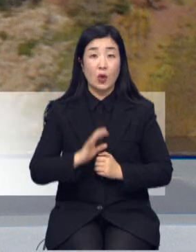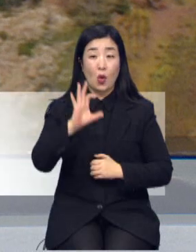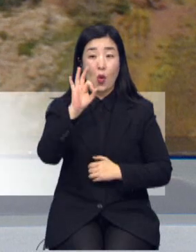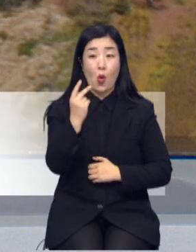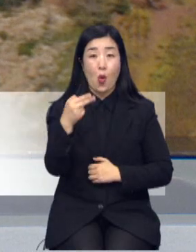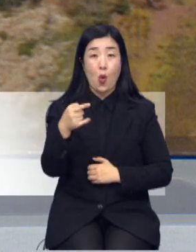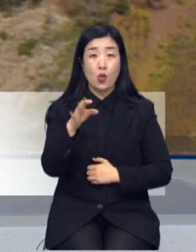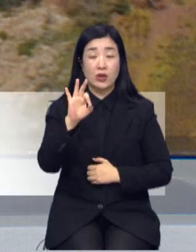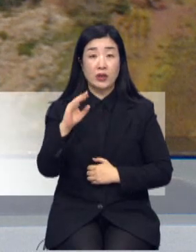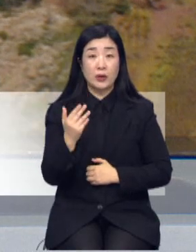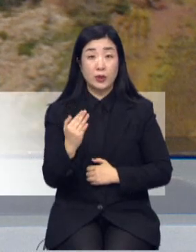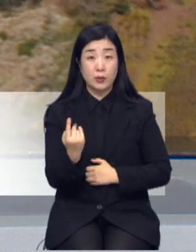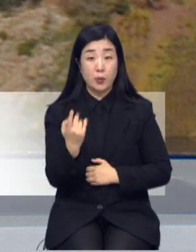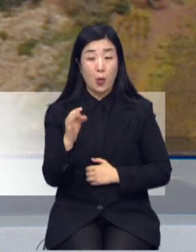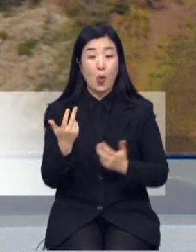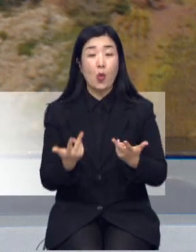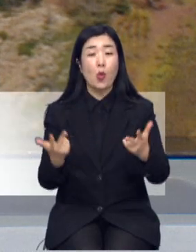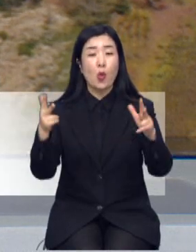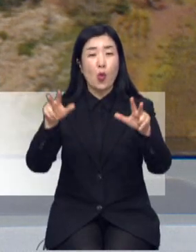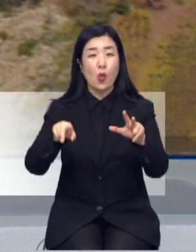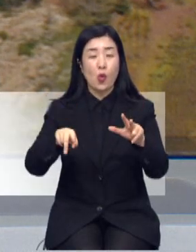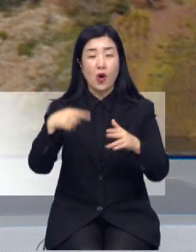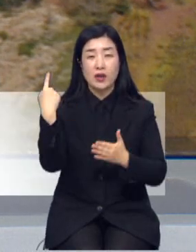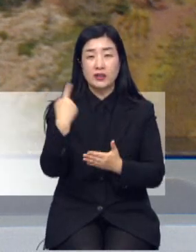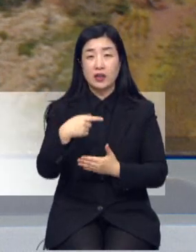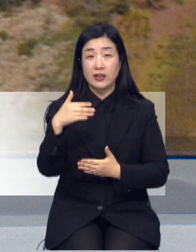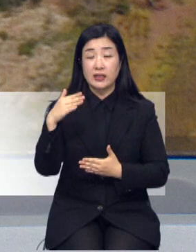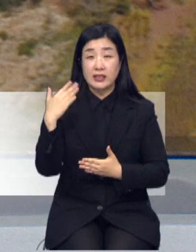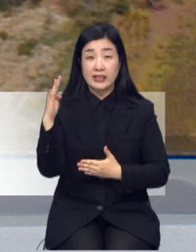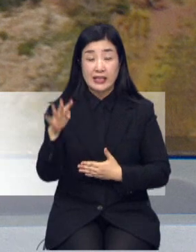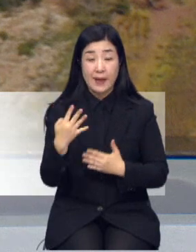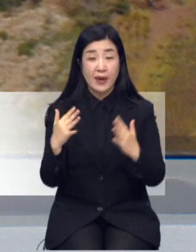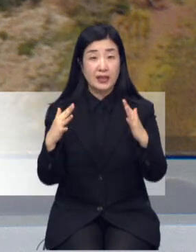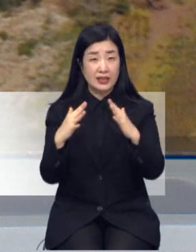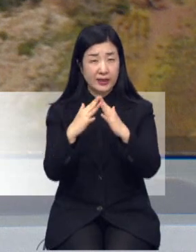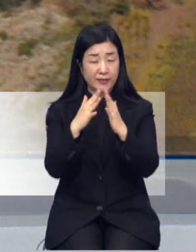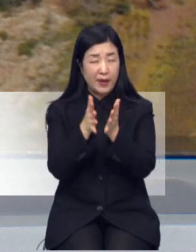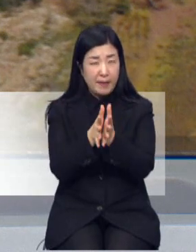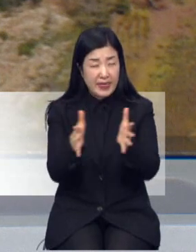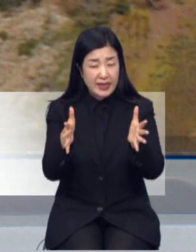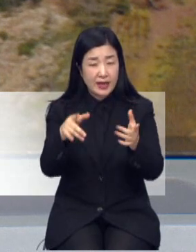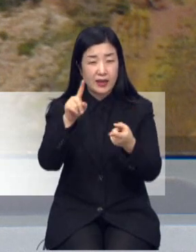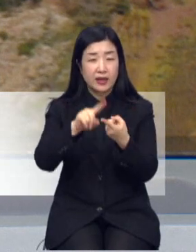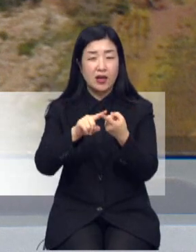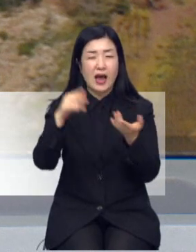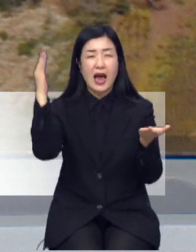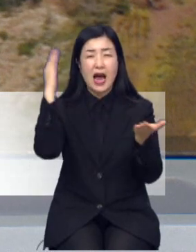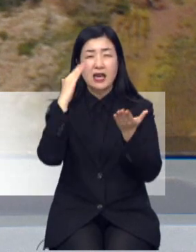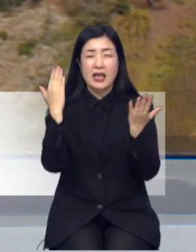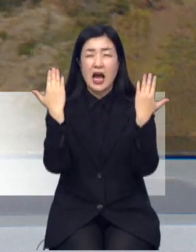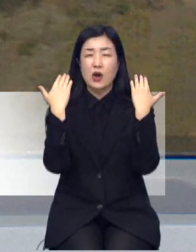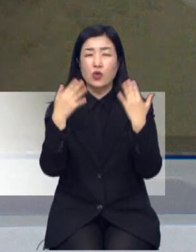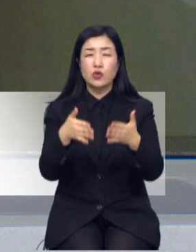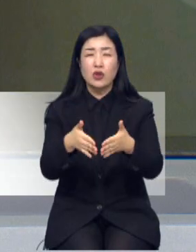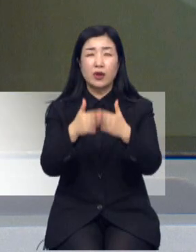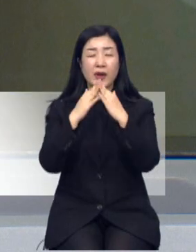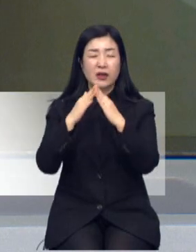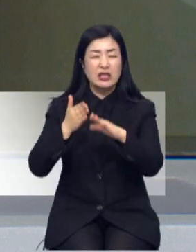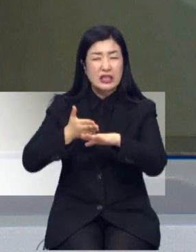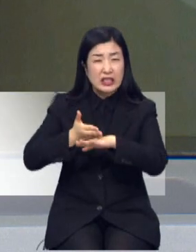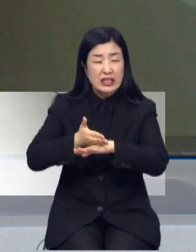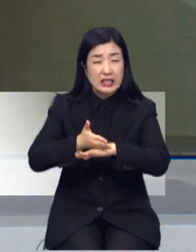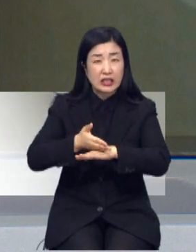오등분공원 민간 특례 사업으로 1,400세대의 아파트 단지를 짓고 이곳 학생들을 위한 학교 설립이 뒤늦게 추진되고